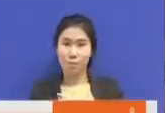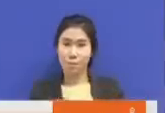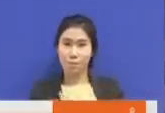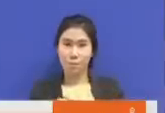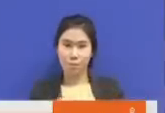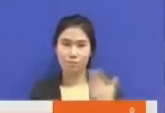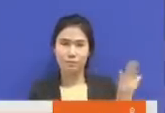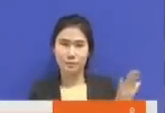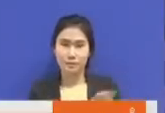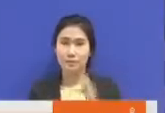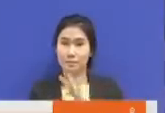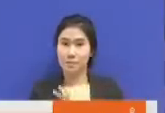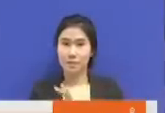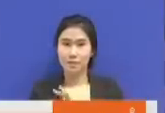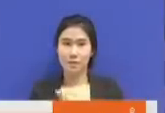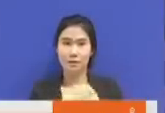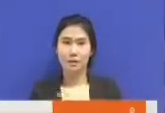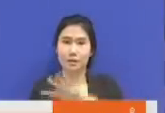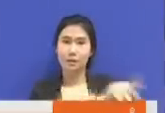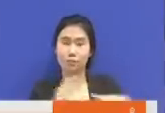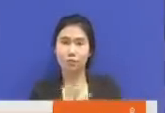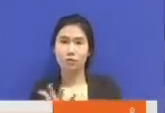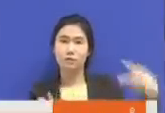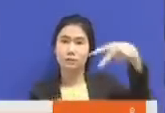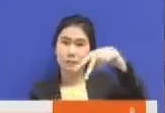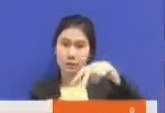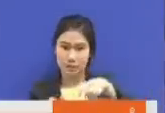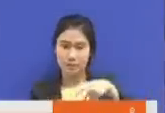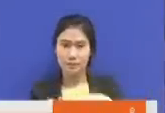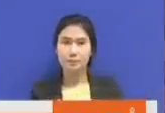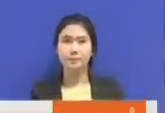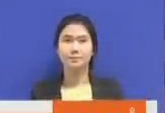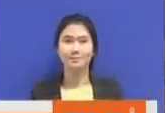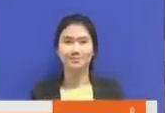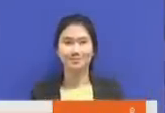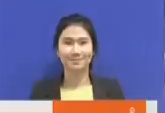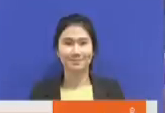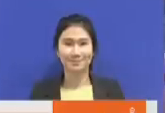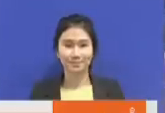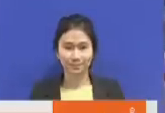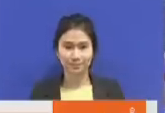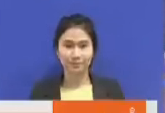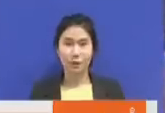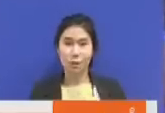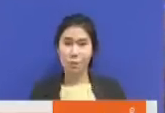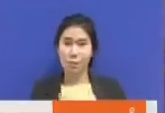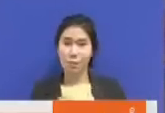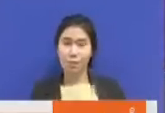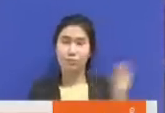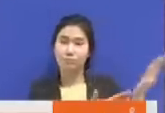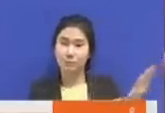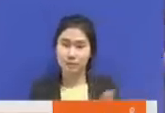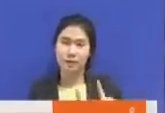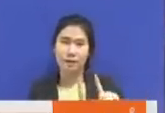ท่านสมาชิกโปรตีนเส้นรับฟังพระบรมราชโองการโดยกระพงขอเชิญ